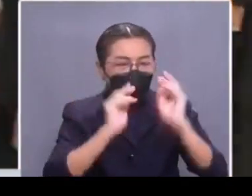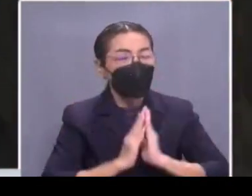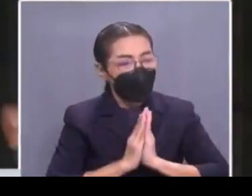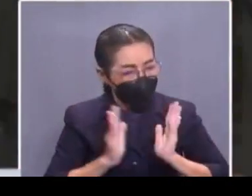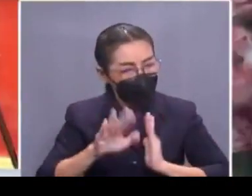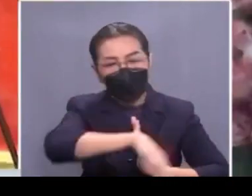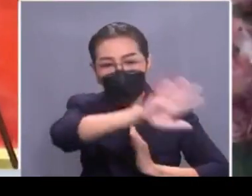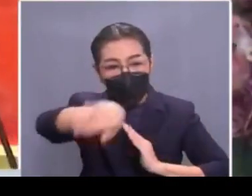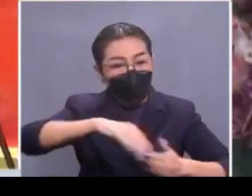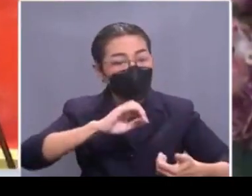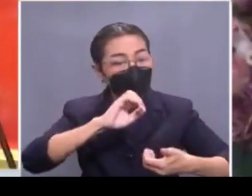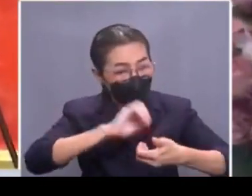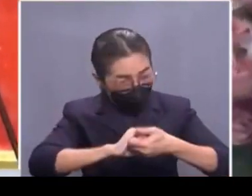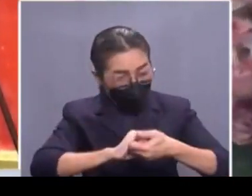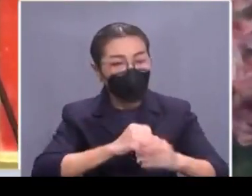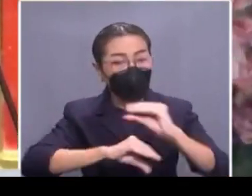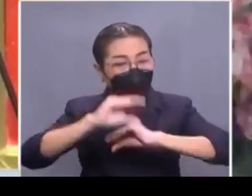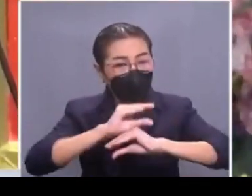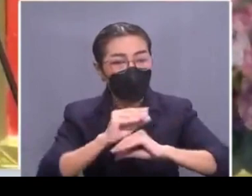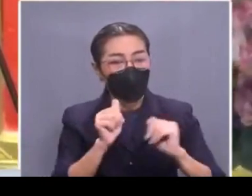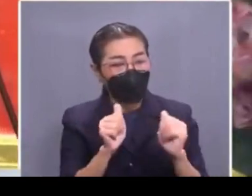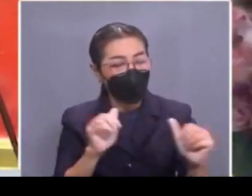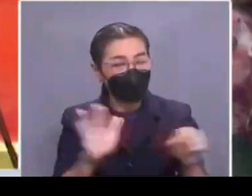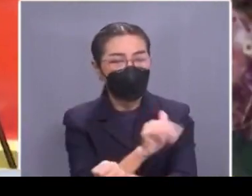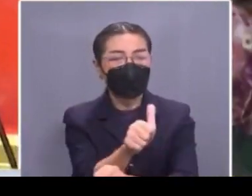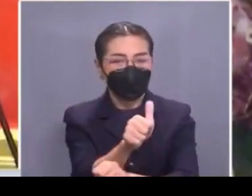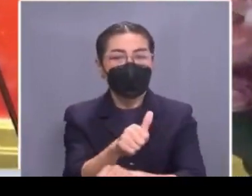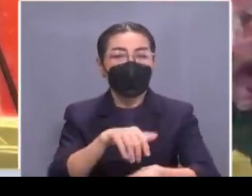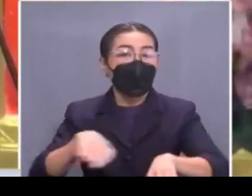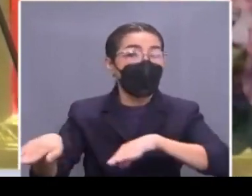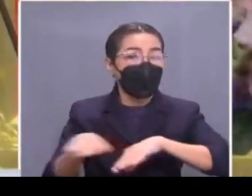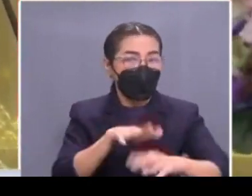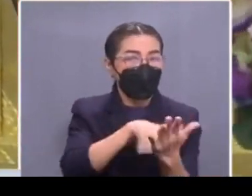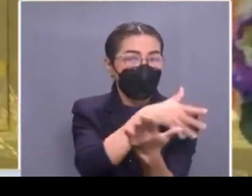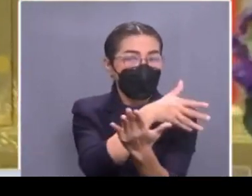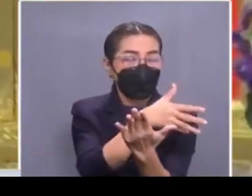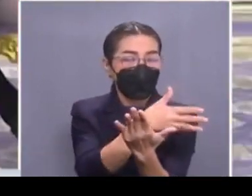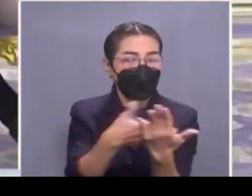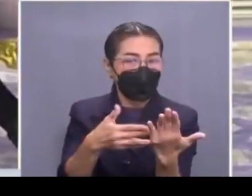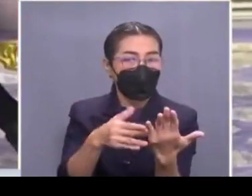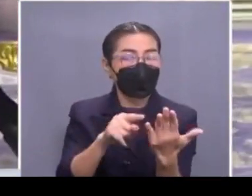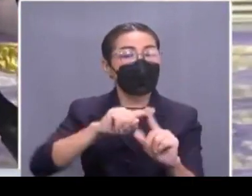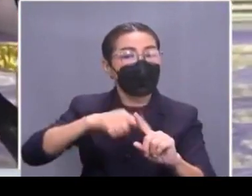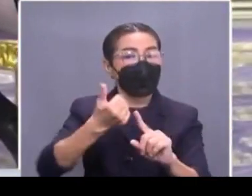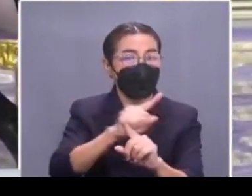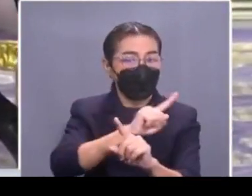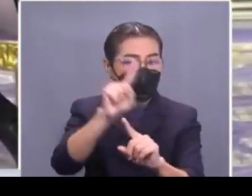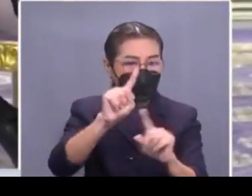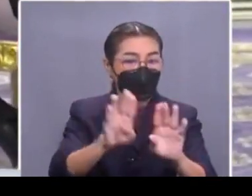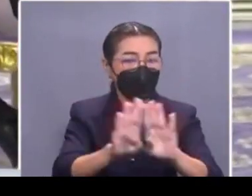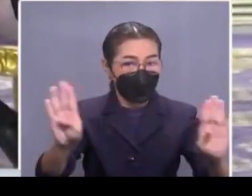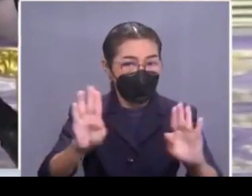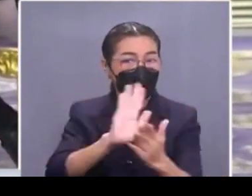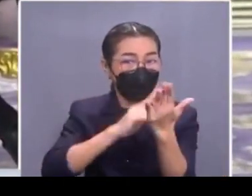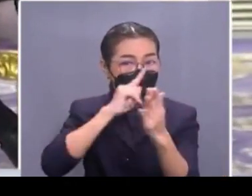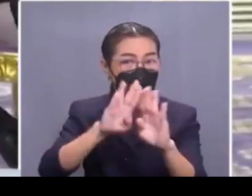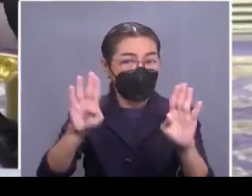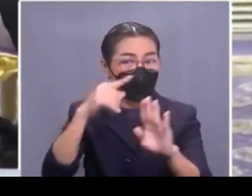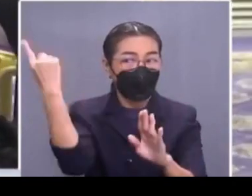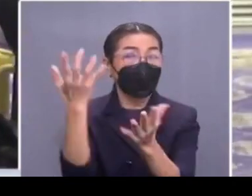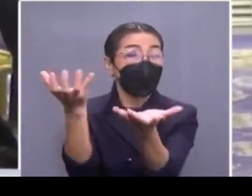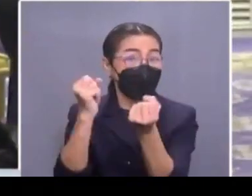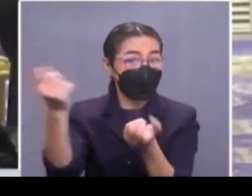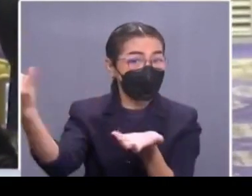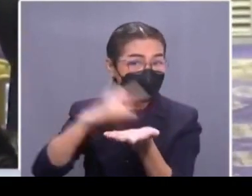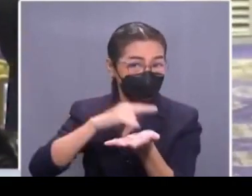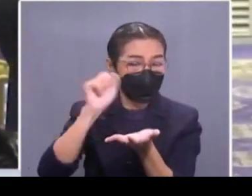มมือกับโครงการนี้อย่างเต็มที่เตรียมความพร้อมในการเปิดประเทศตามเป้าหมายที่กำหนด1 พฤศจิกายนนี้นายกได้มอบหมายให้กระทรวงท่องเ